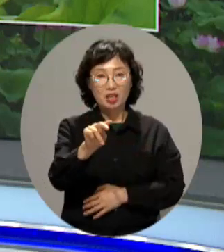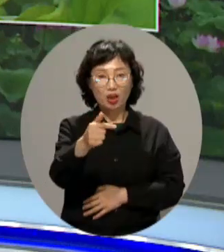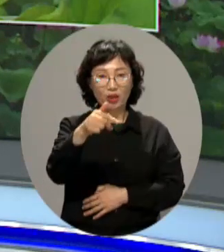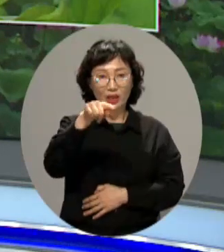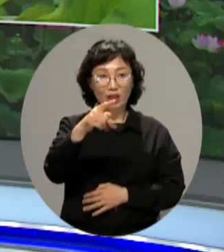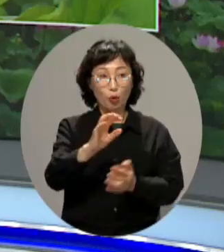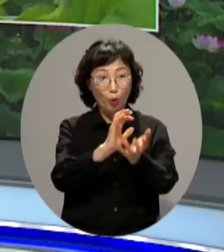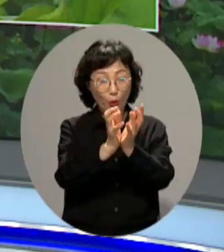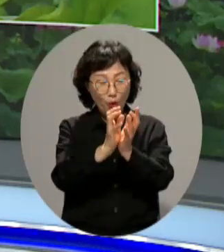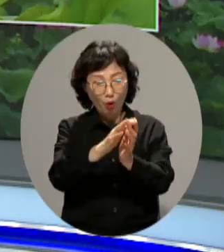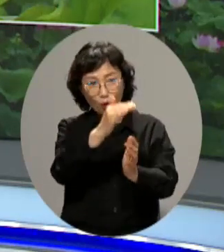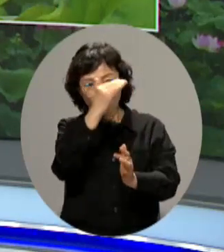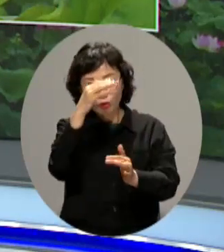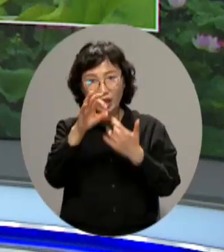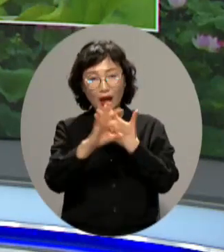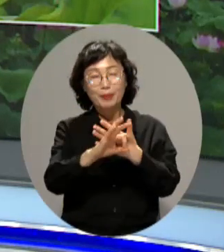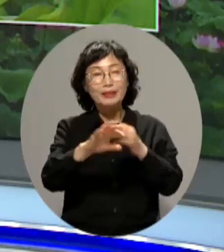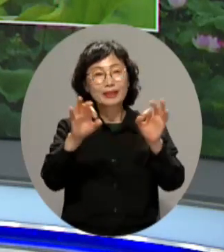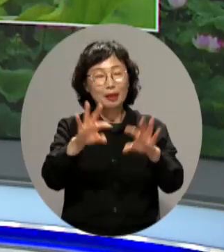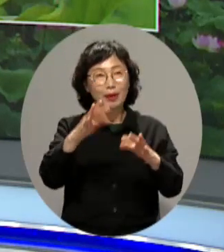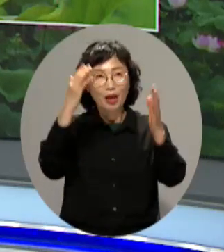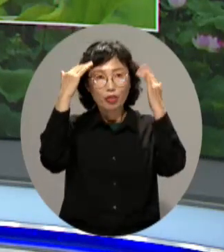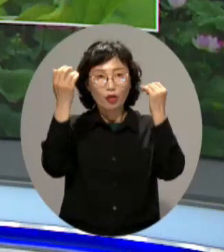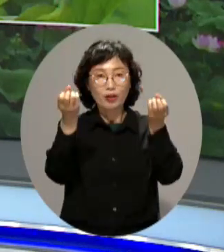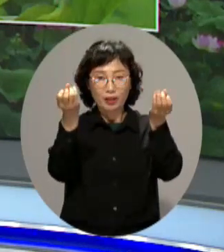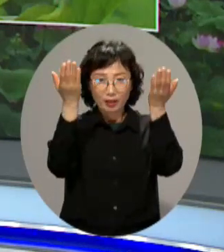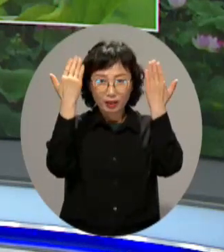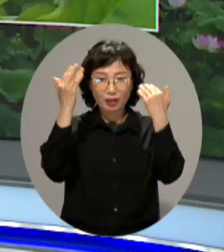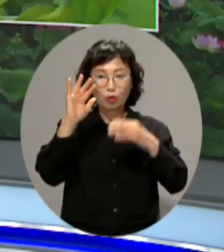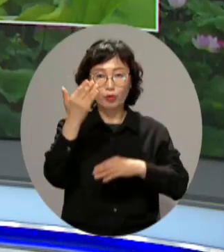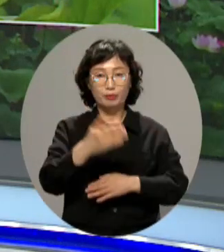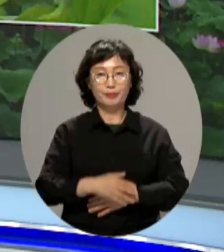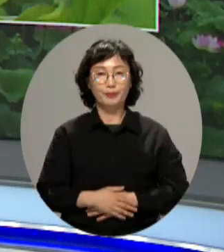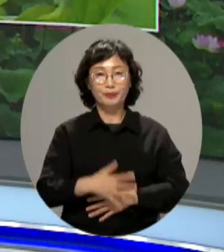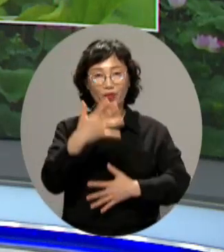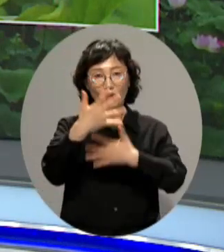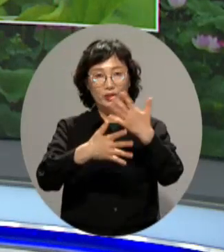보면 잠시나마 더위를 잊게 됩니다. 영상으로 보시겠습니다.